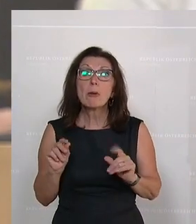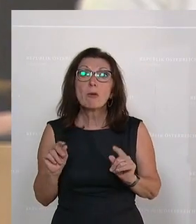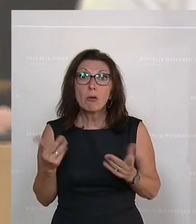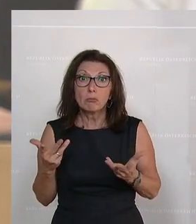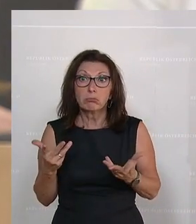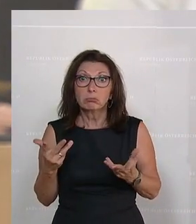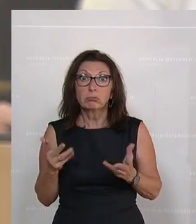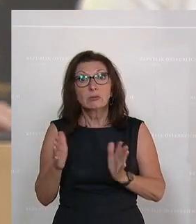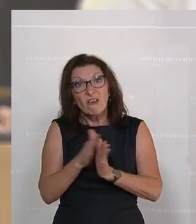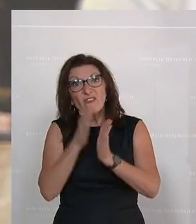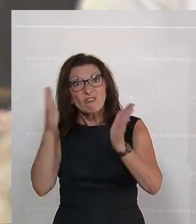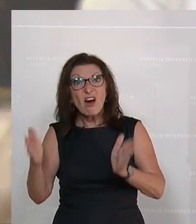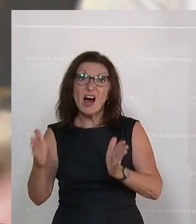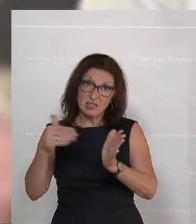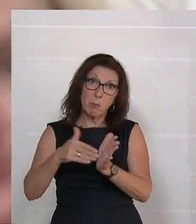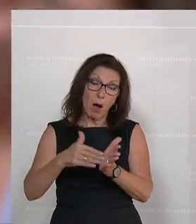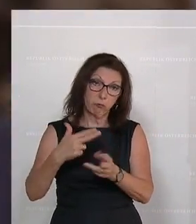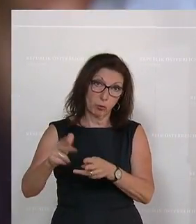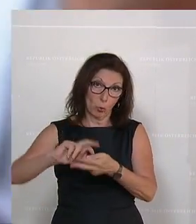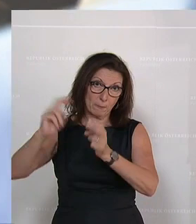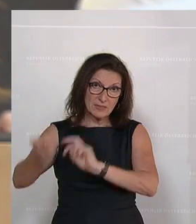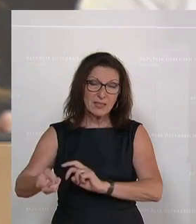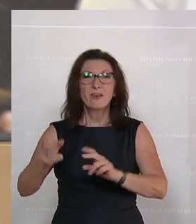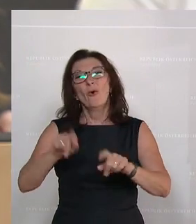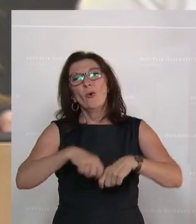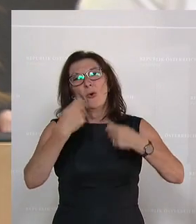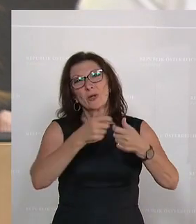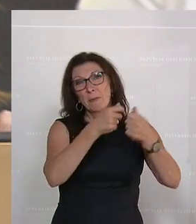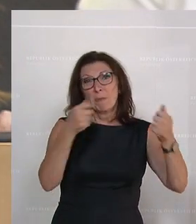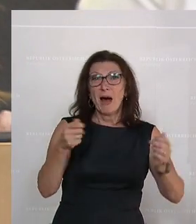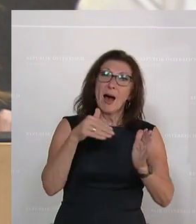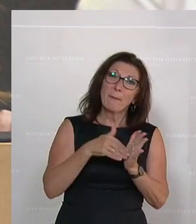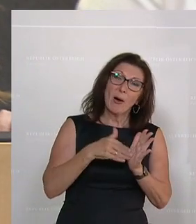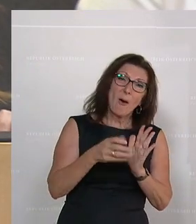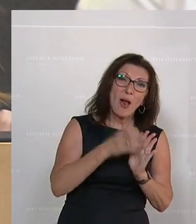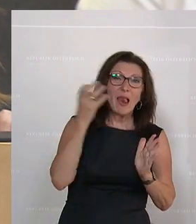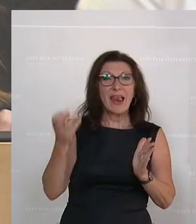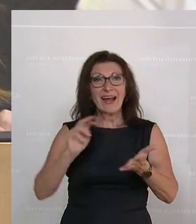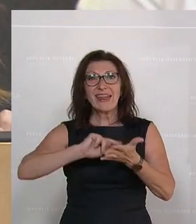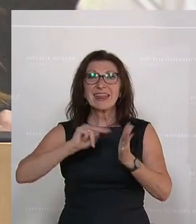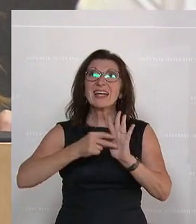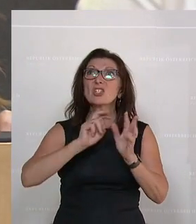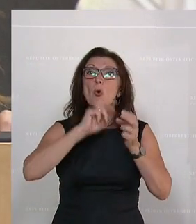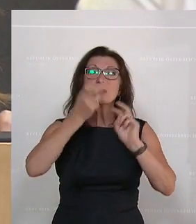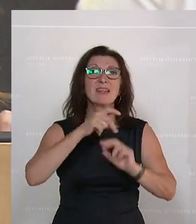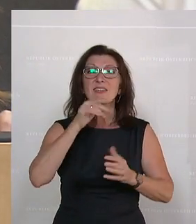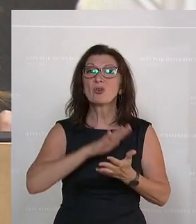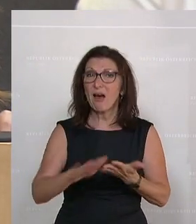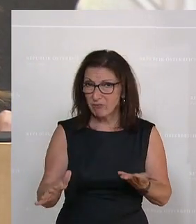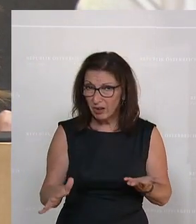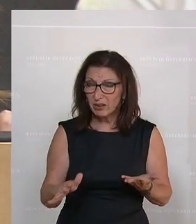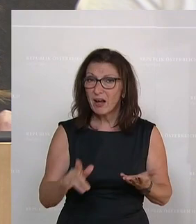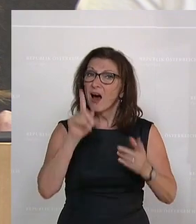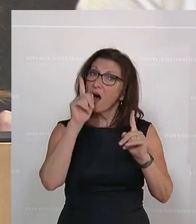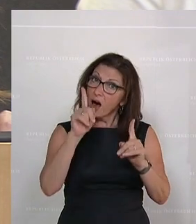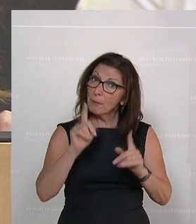umsetzungsphase und es gibt die maßnahmen die auch länger brauchen wenn sie teilweise technisch nicht so leicht umsetzbar sind aber es wird in den